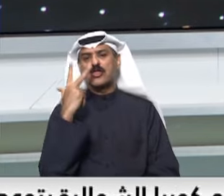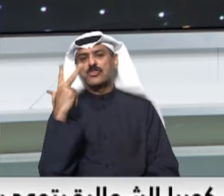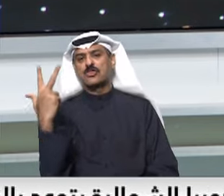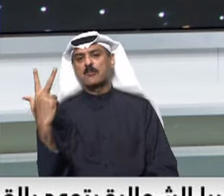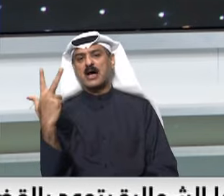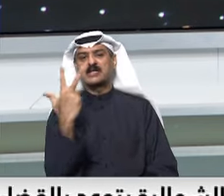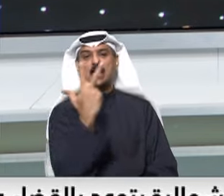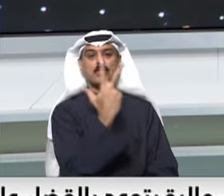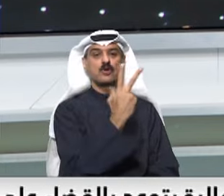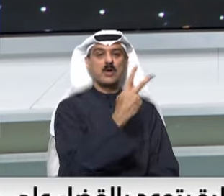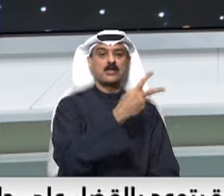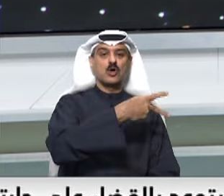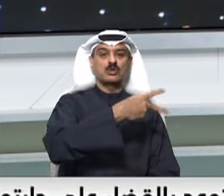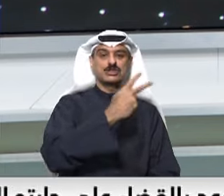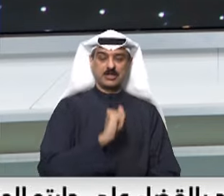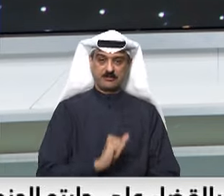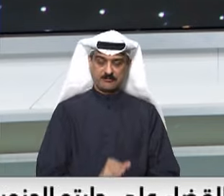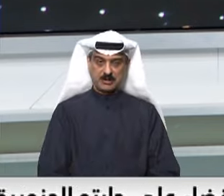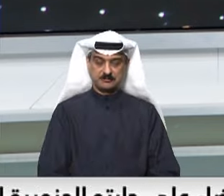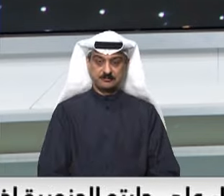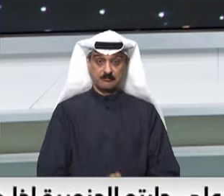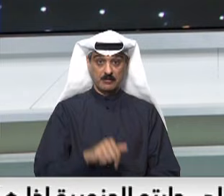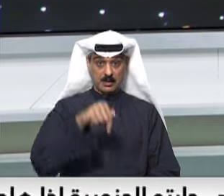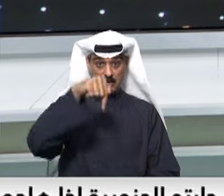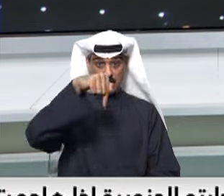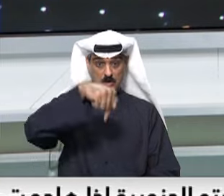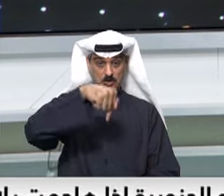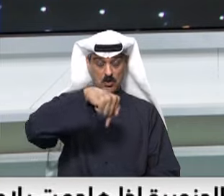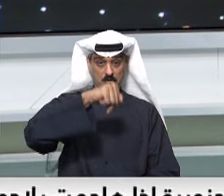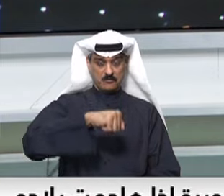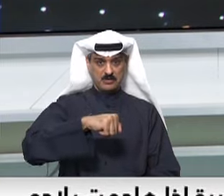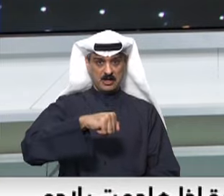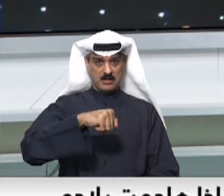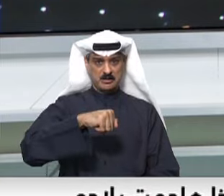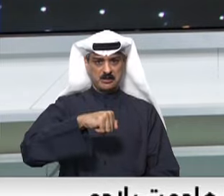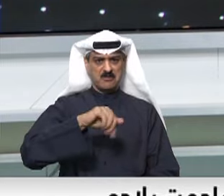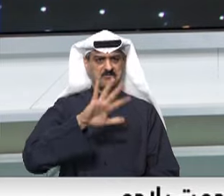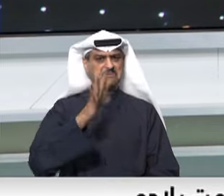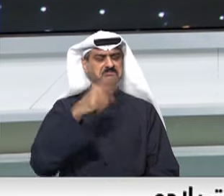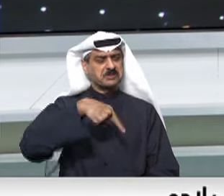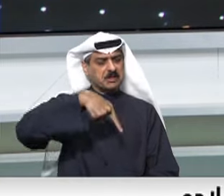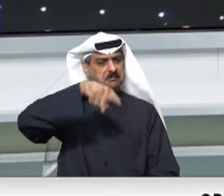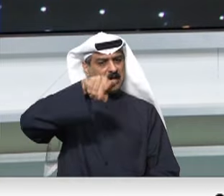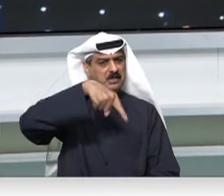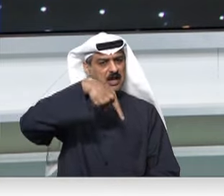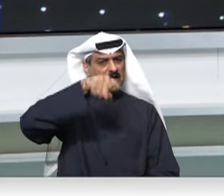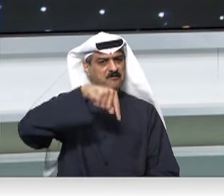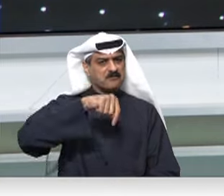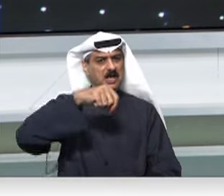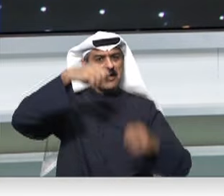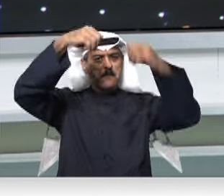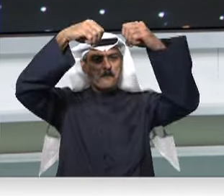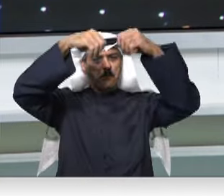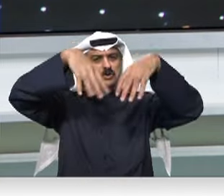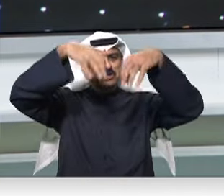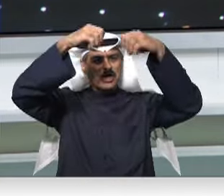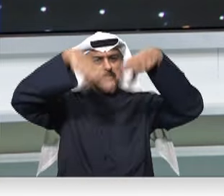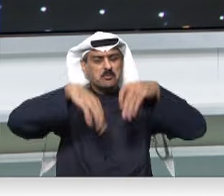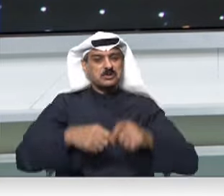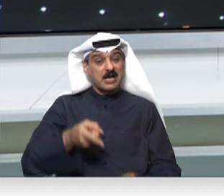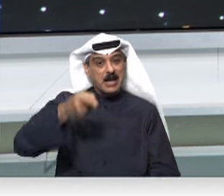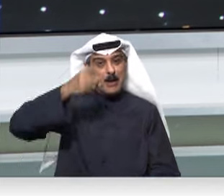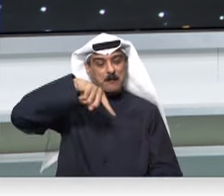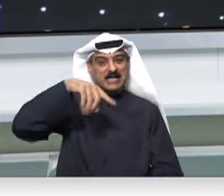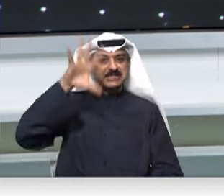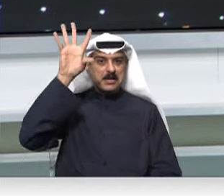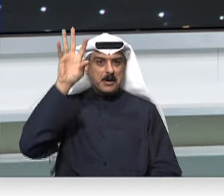إلى 28 كيلومتر ساعة. وأيضا أعزائي المشاهدين، حالة جوية مرتقبة إن شاء الله من أمطار الخير تبدأ معانا من مساء يوم